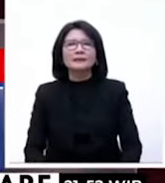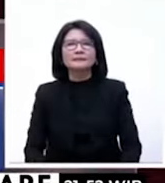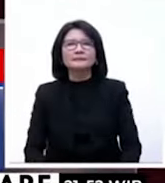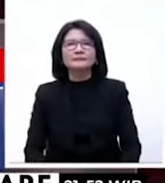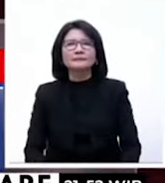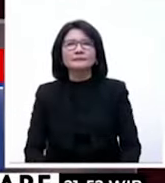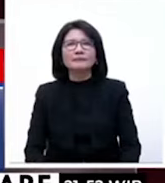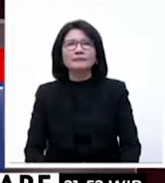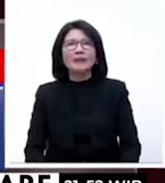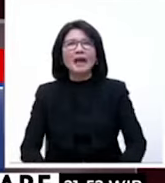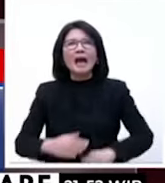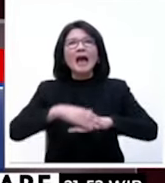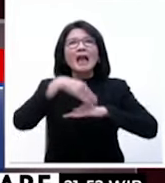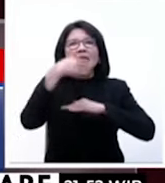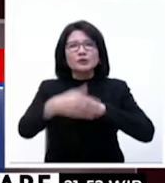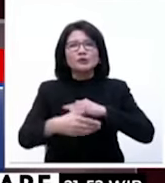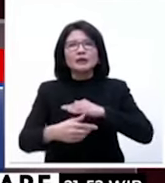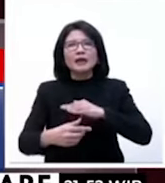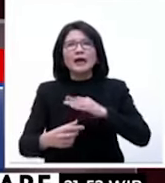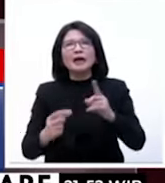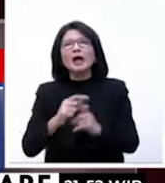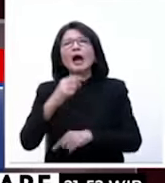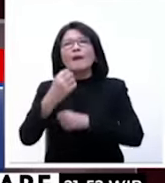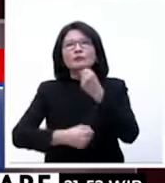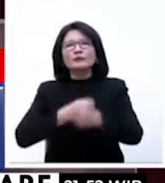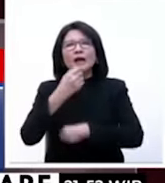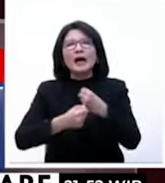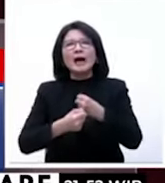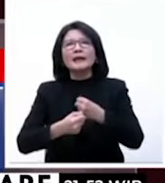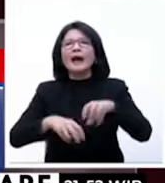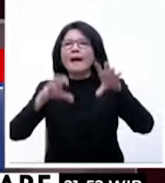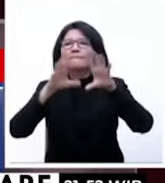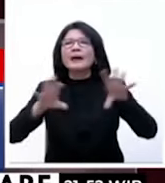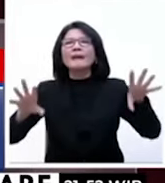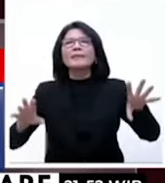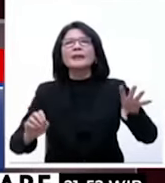keseimbangan lanjutkan hilirisasi tapi w